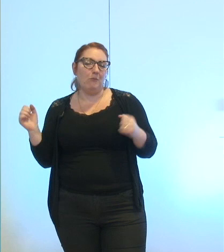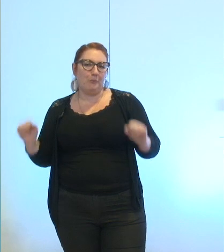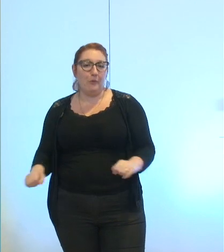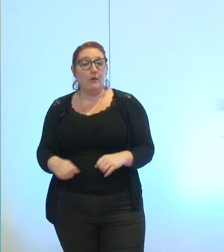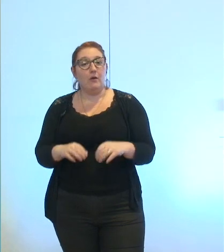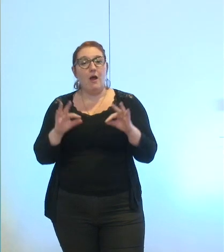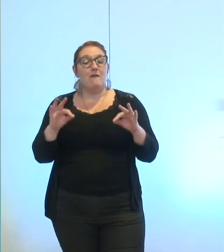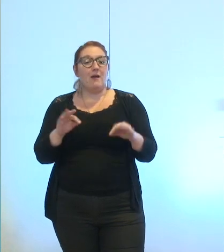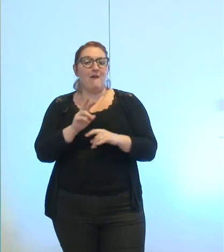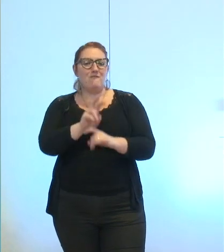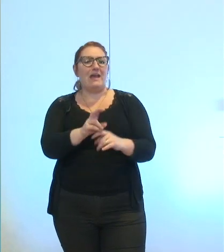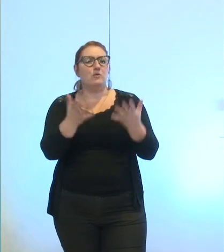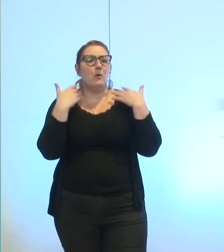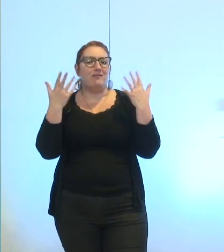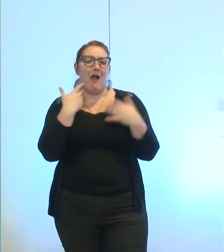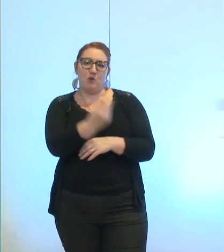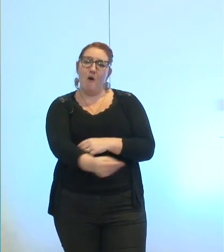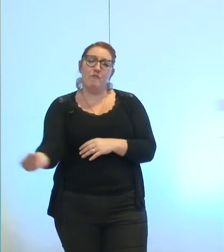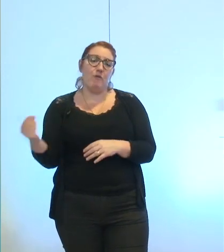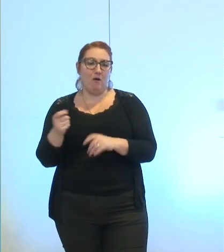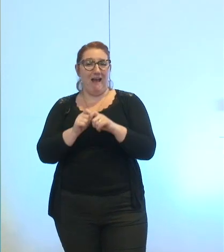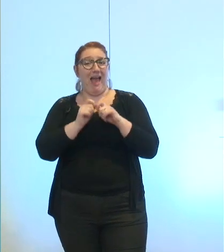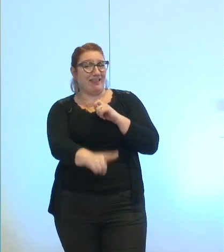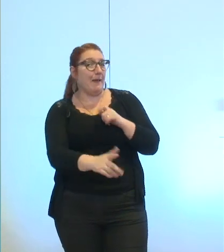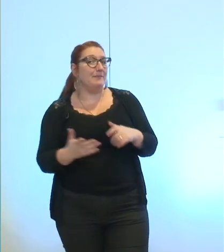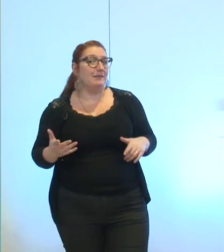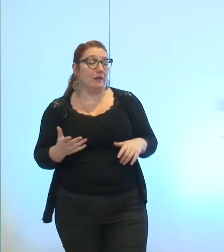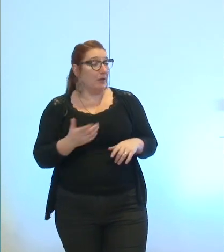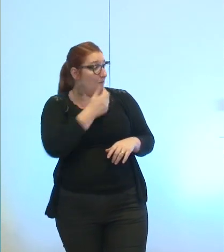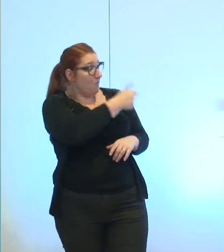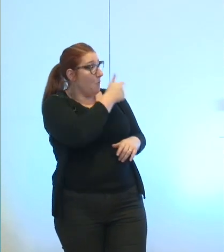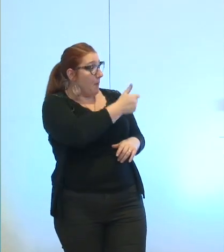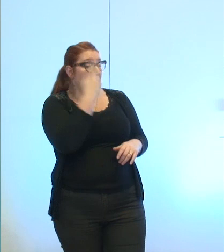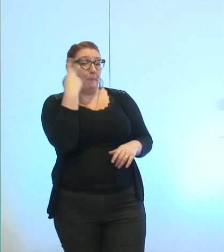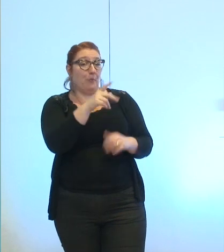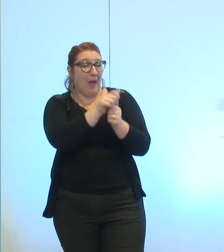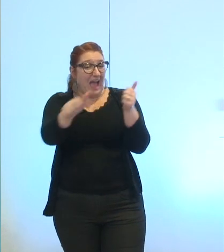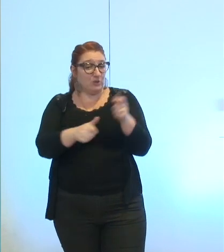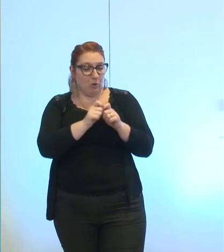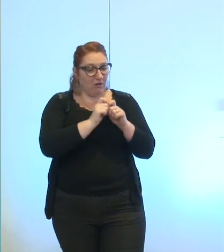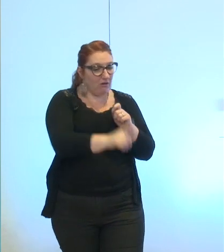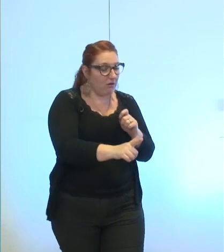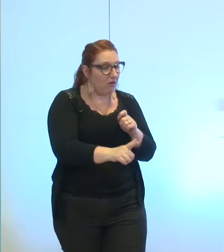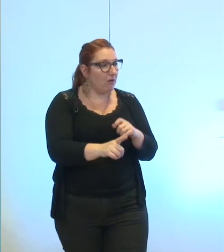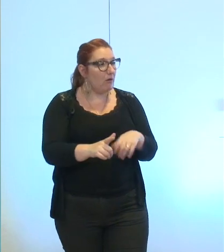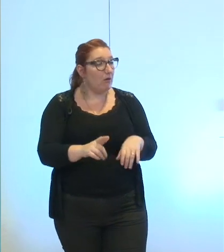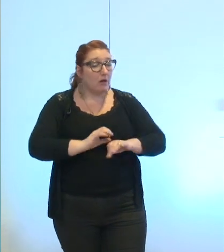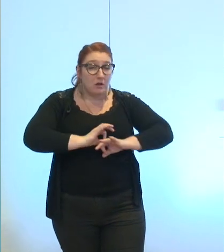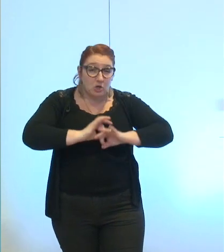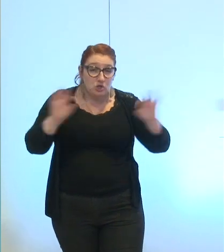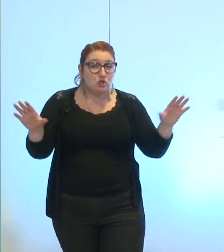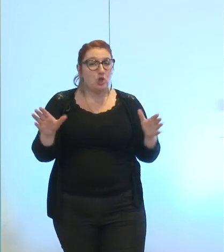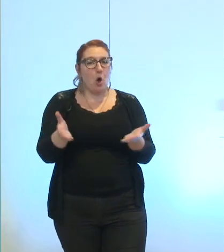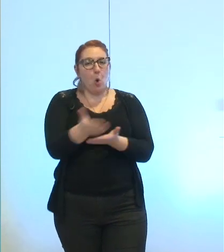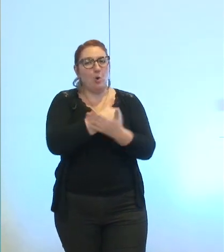de garde ces indemnités de frais de garde que vous avez attribué à vos adjoints sans conditions de